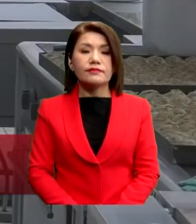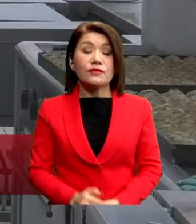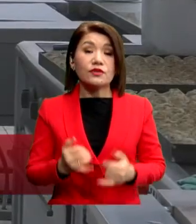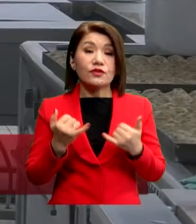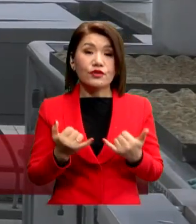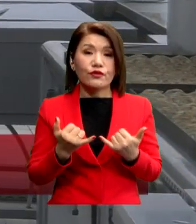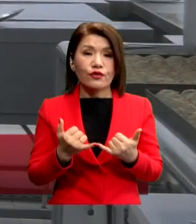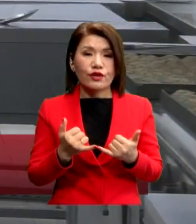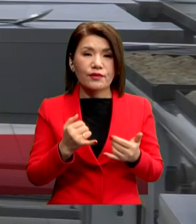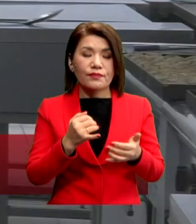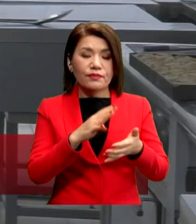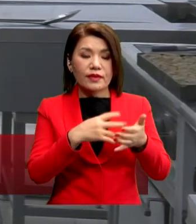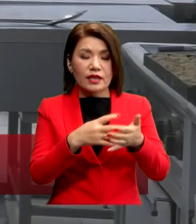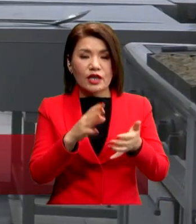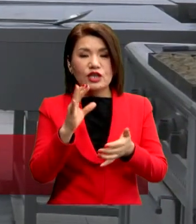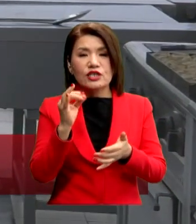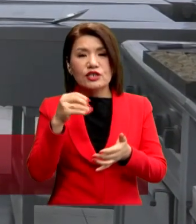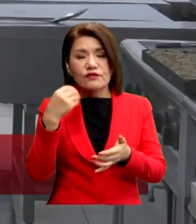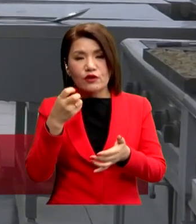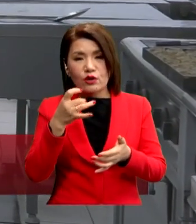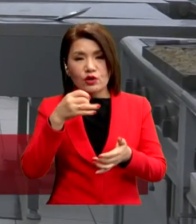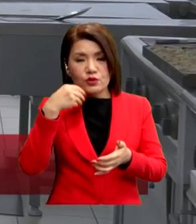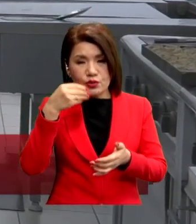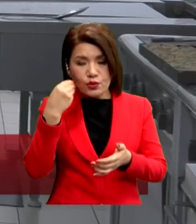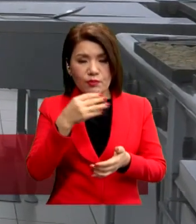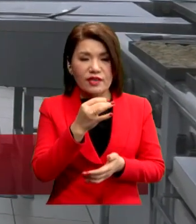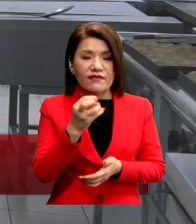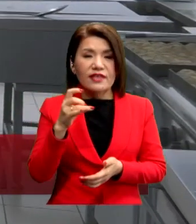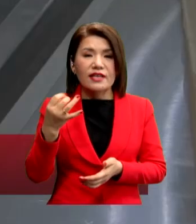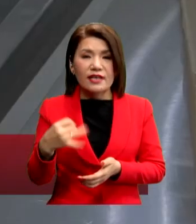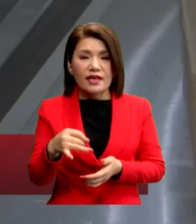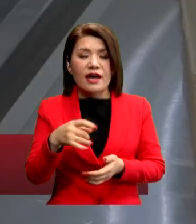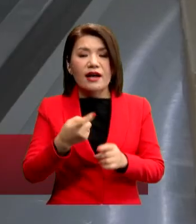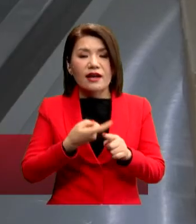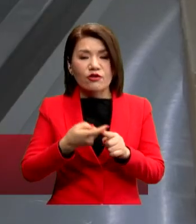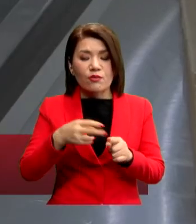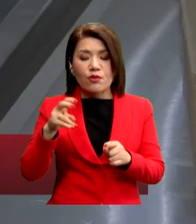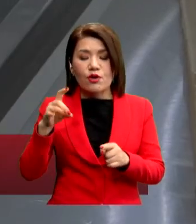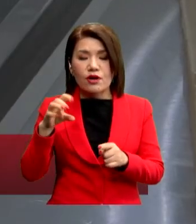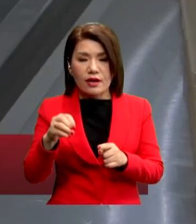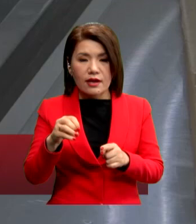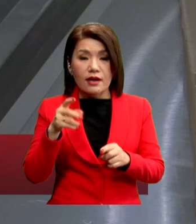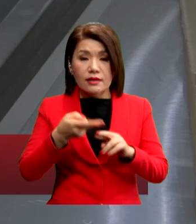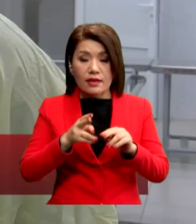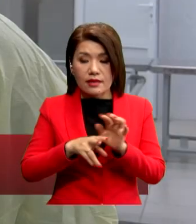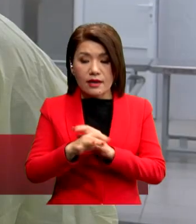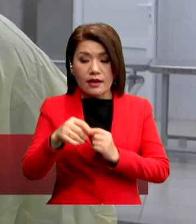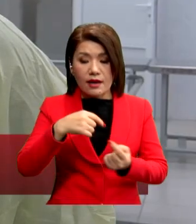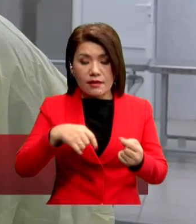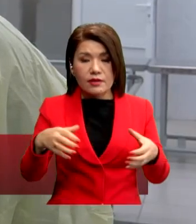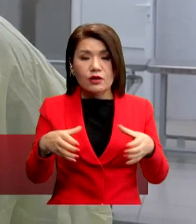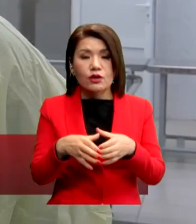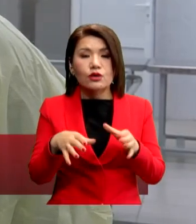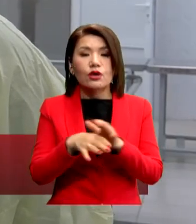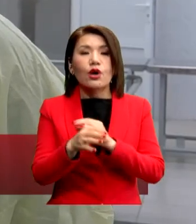Сегодня у нас меню свекольный суп, тефтели рыбные и картофельное пюре. Кәсіпкер Арман Мұстақовтың компаниясы Павлодар